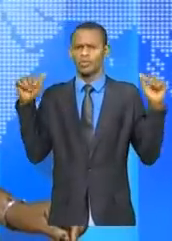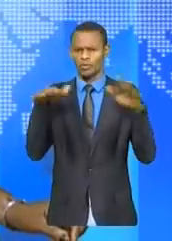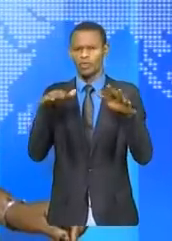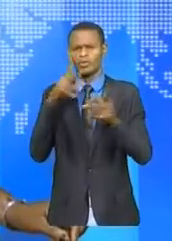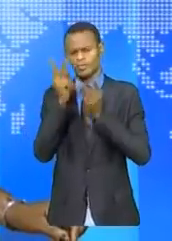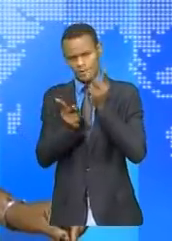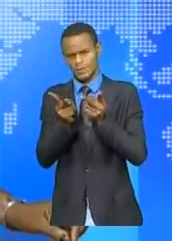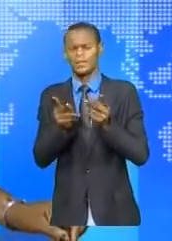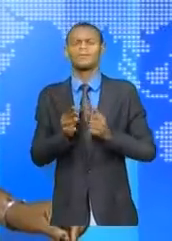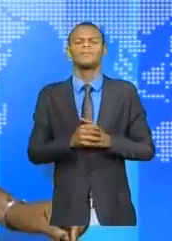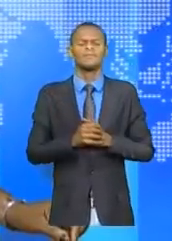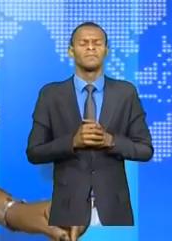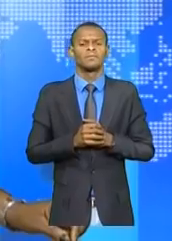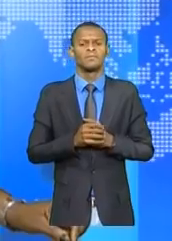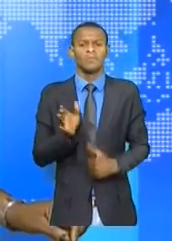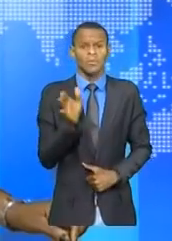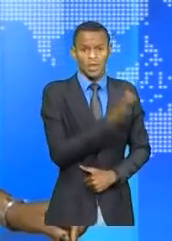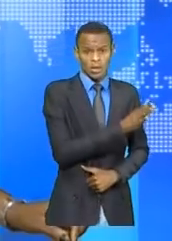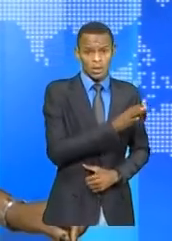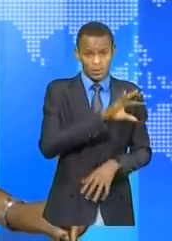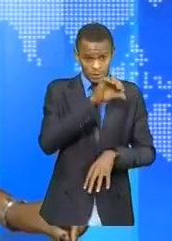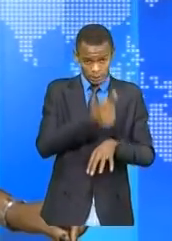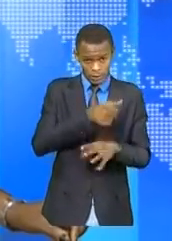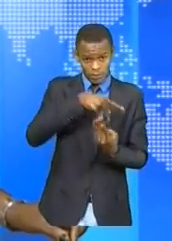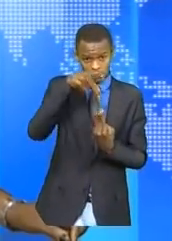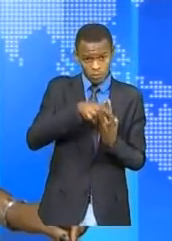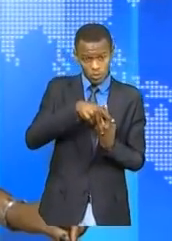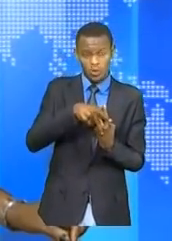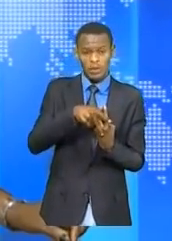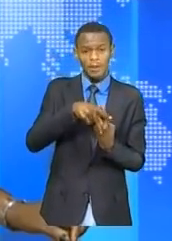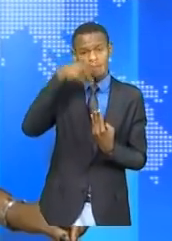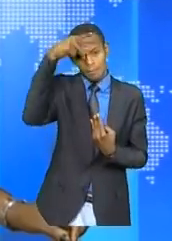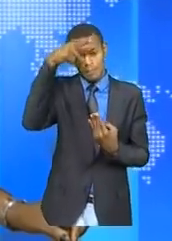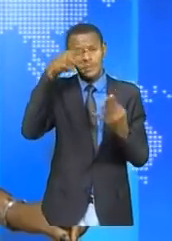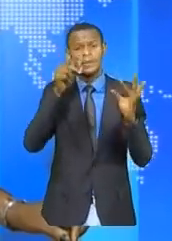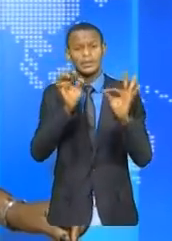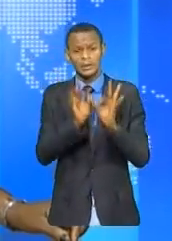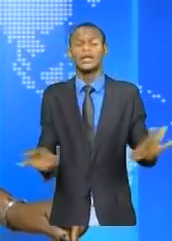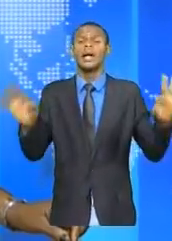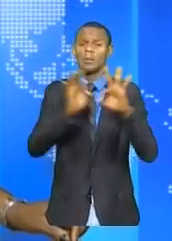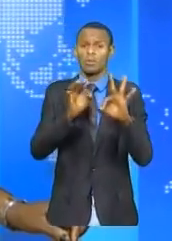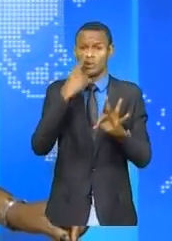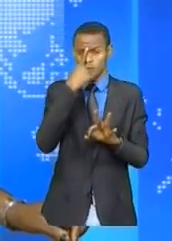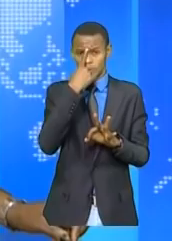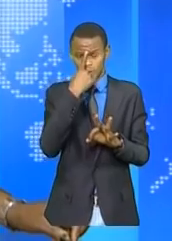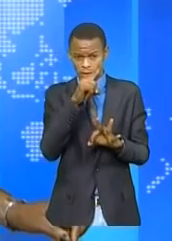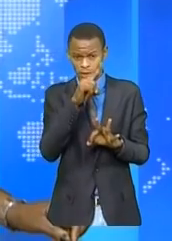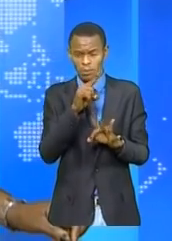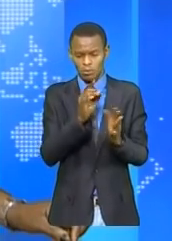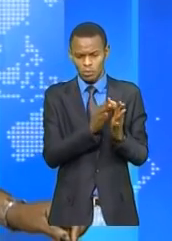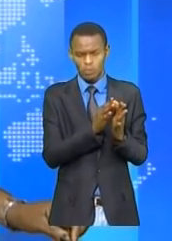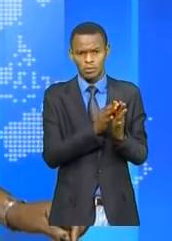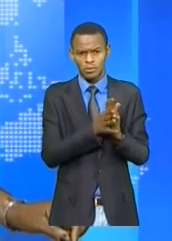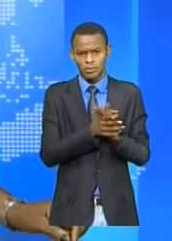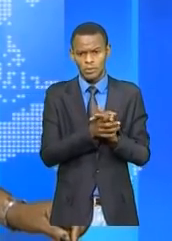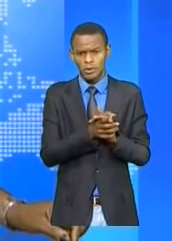Élaborer une politique nationale de l'énergie et de stratégie de puissance propre est une nécessité pour desservir l'ensemble de la population